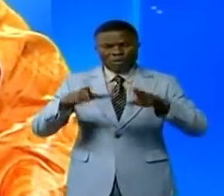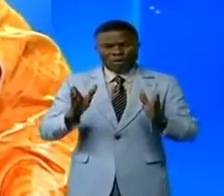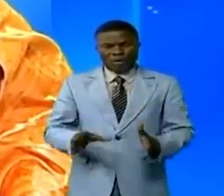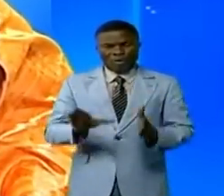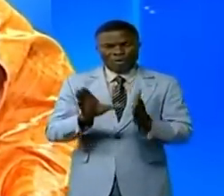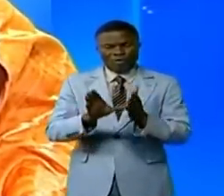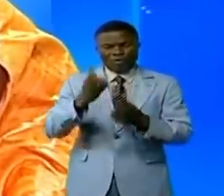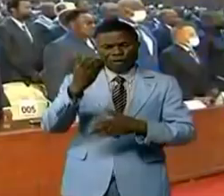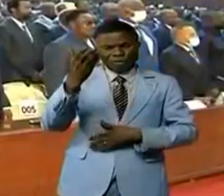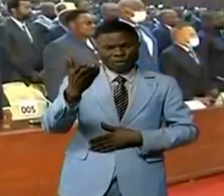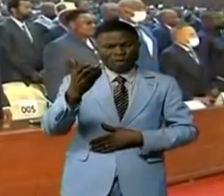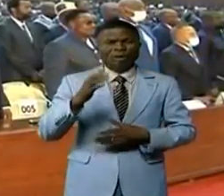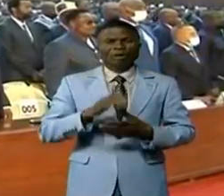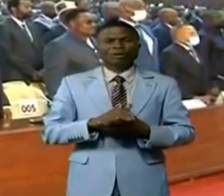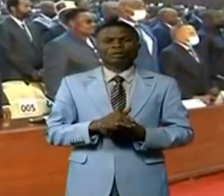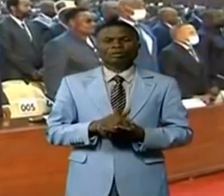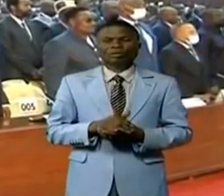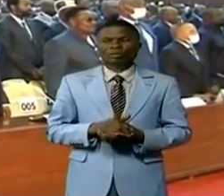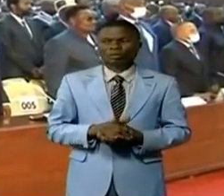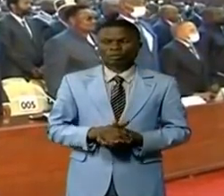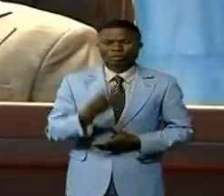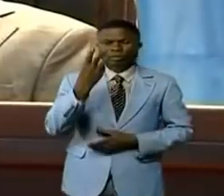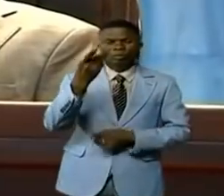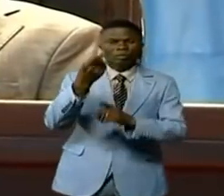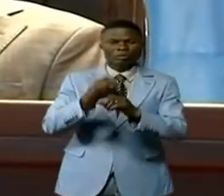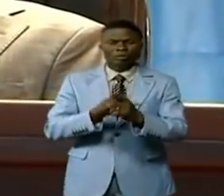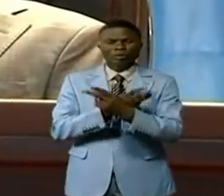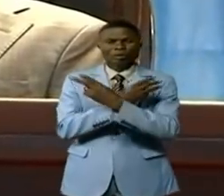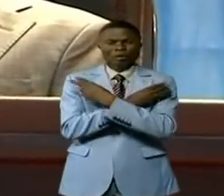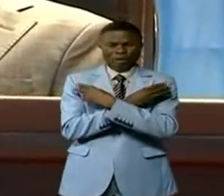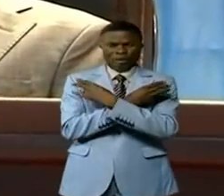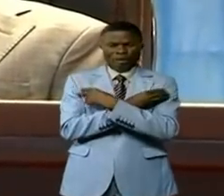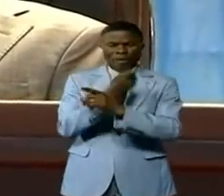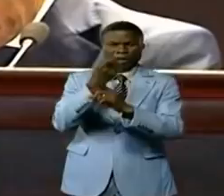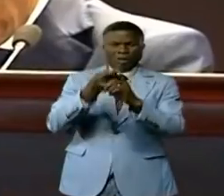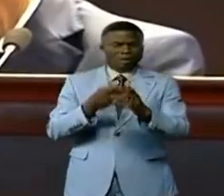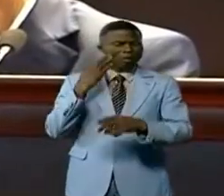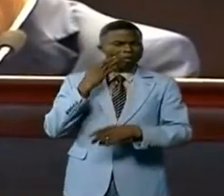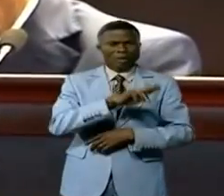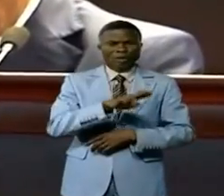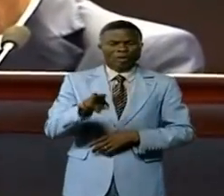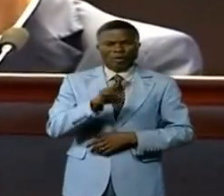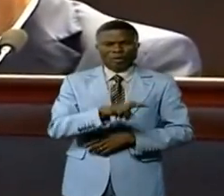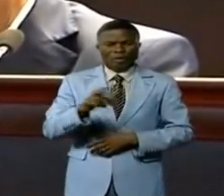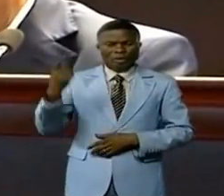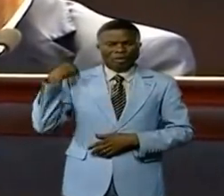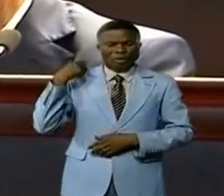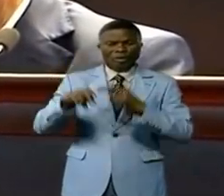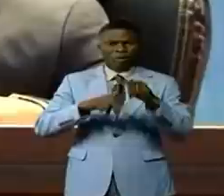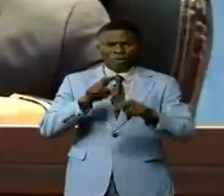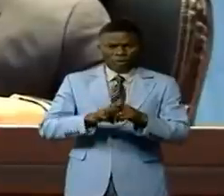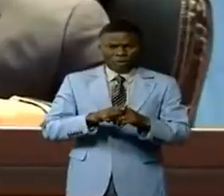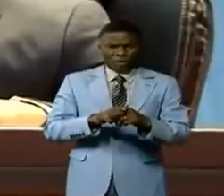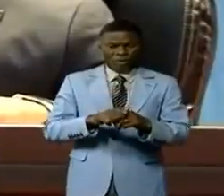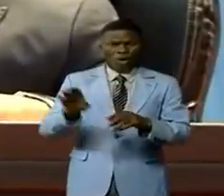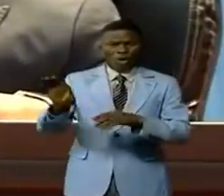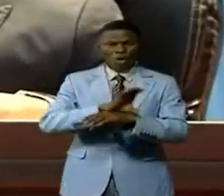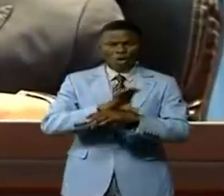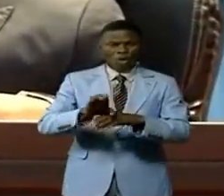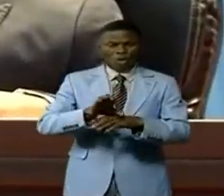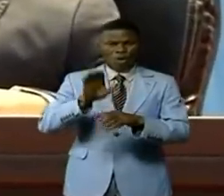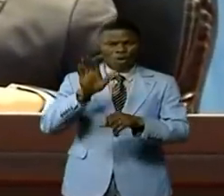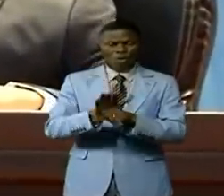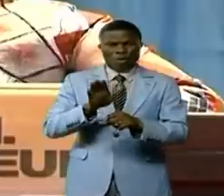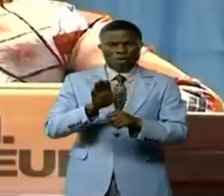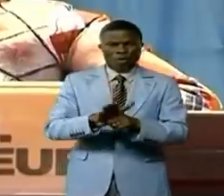Bodo et Sylvain Moembo. Dans les trois mois de la session ordinaire de mars 2022, les députés nationaux vont s'occuper de plusieurs